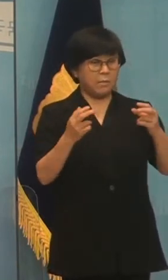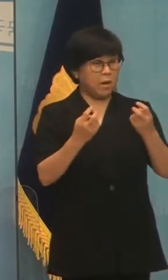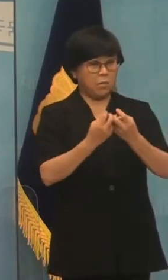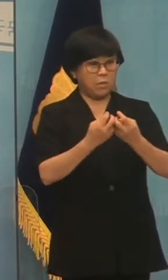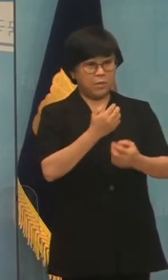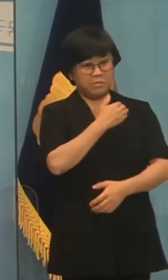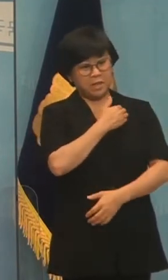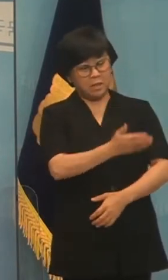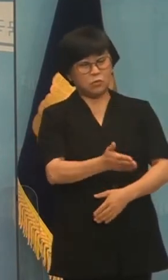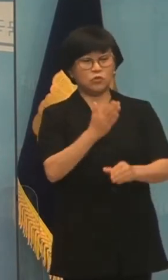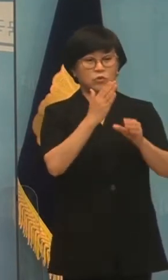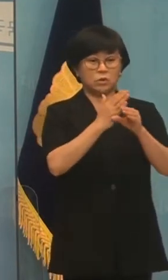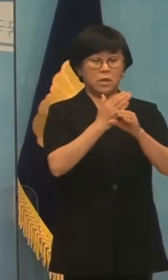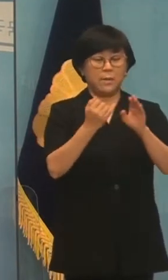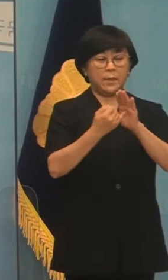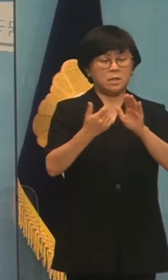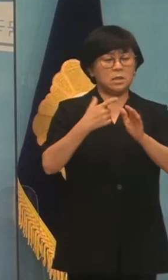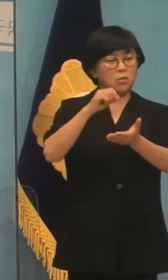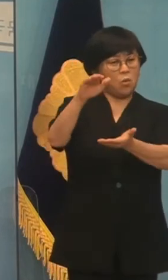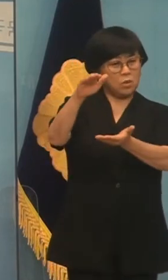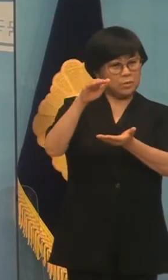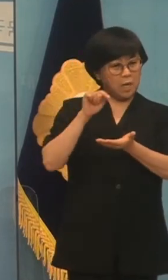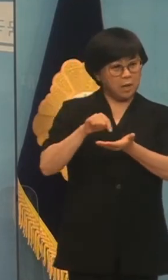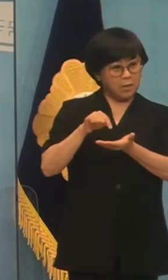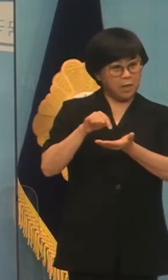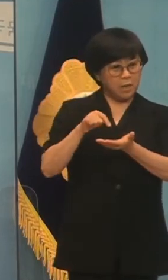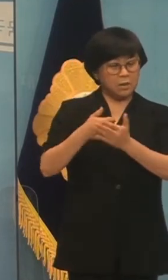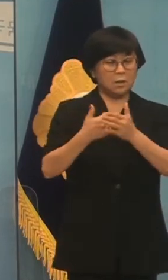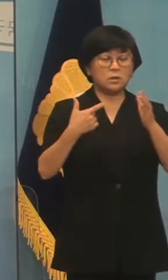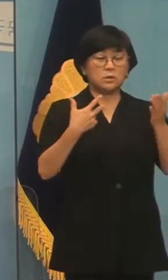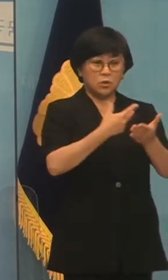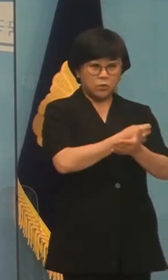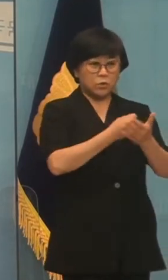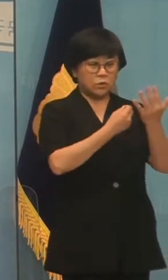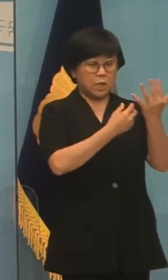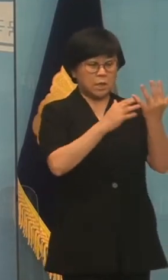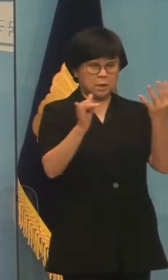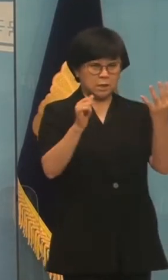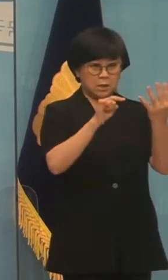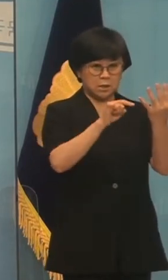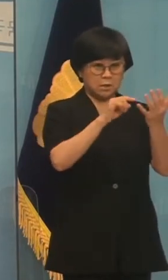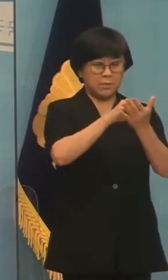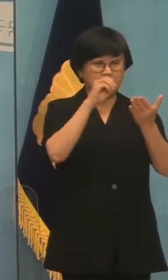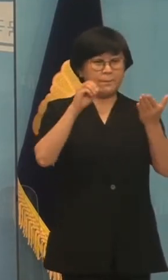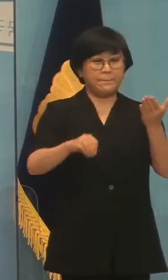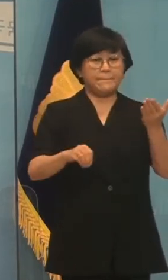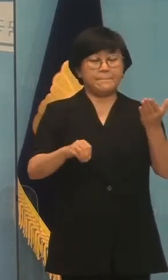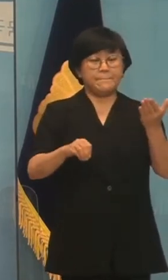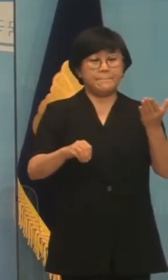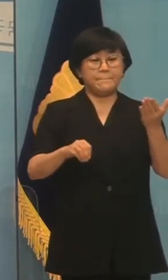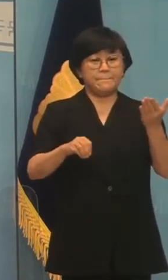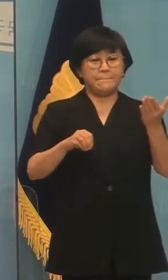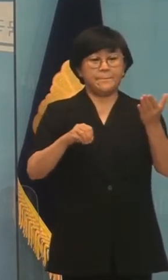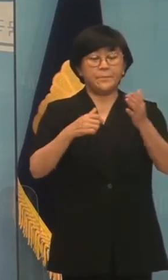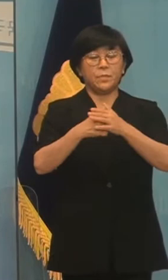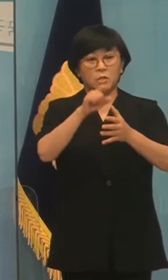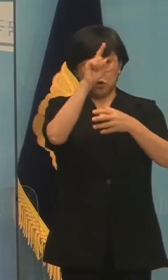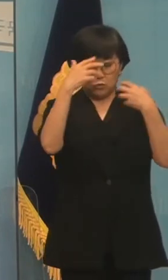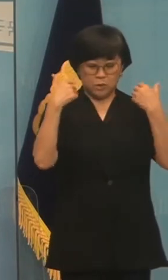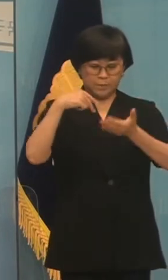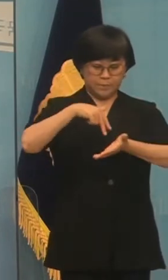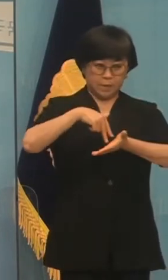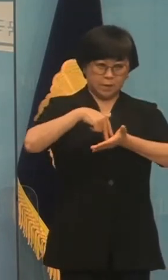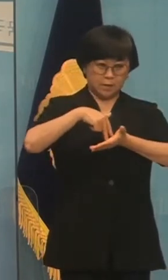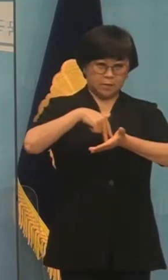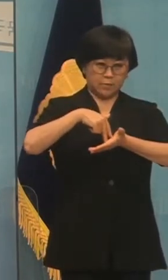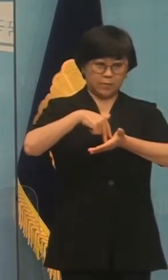있습니다. 백신 공급량에 맞추다 보니 접종 대상자에서 제외했다는 정부 측의